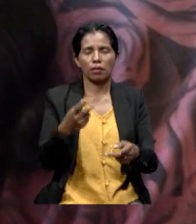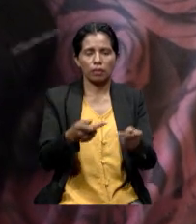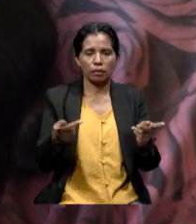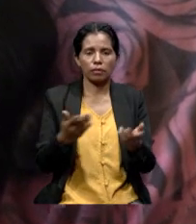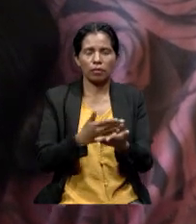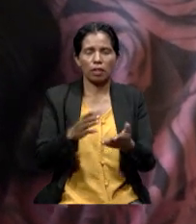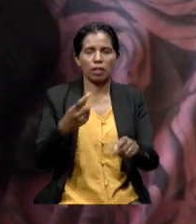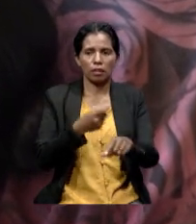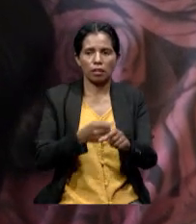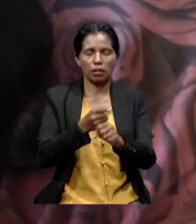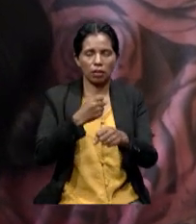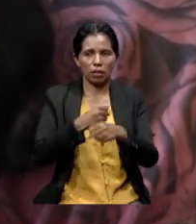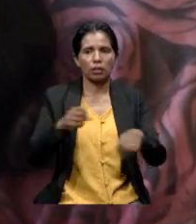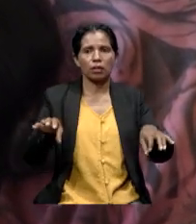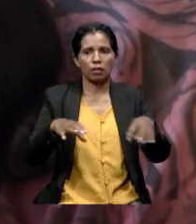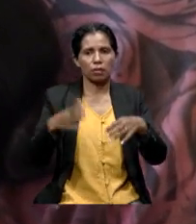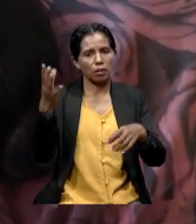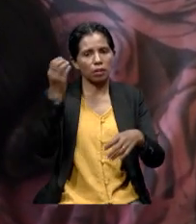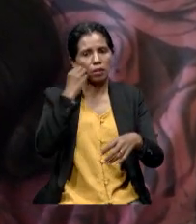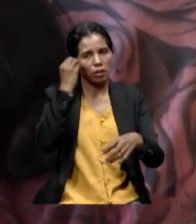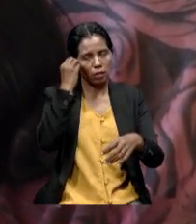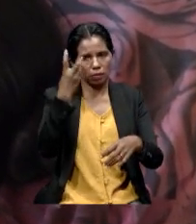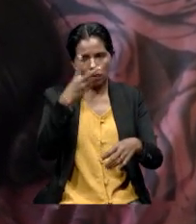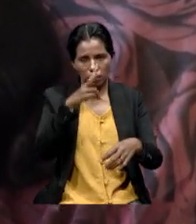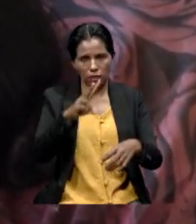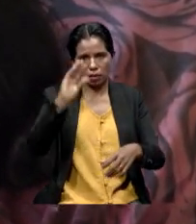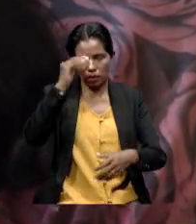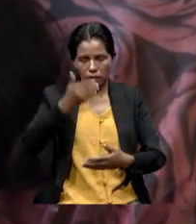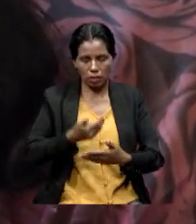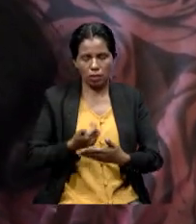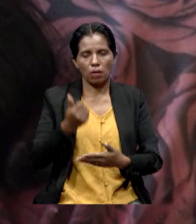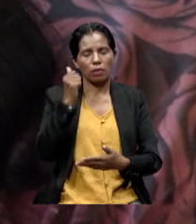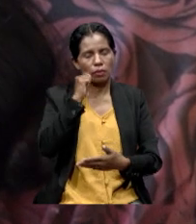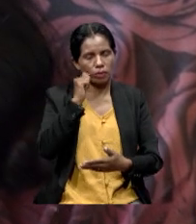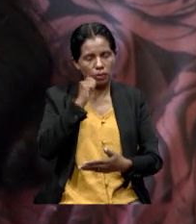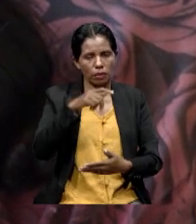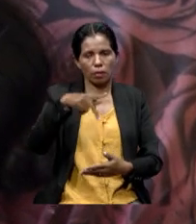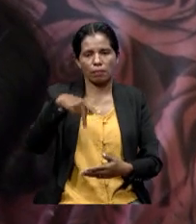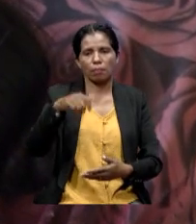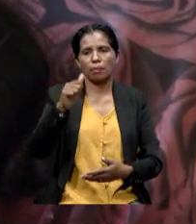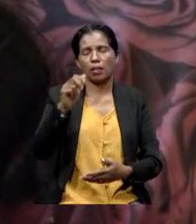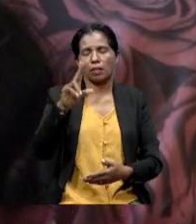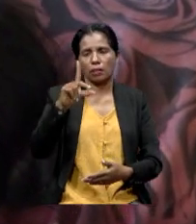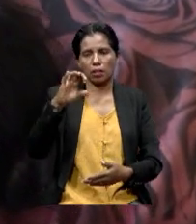Udi halo servisu umalarang, nohare sirani on feto Paulina.